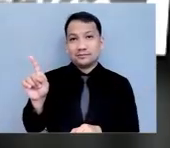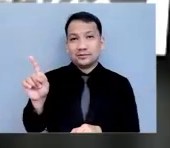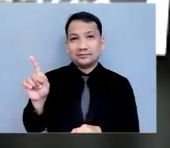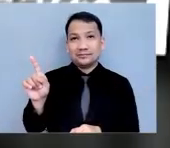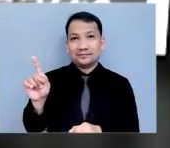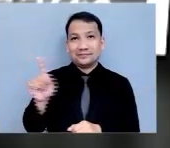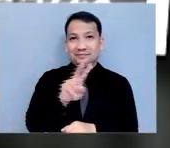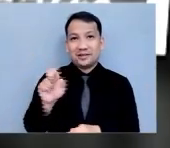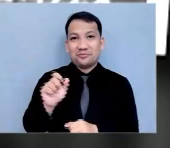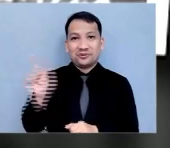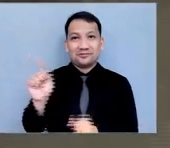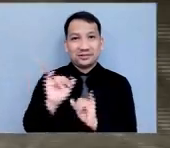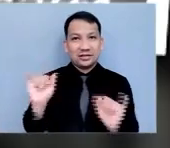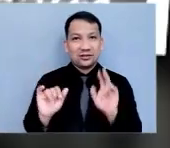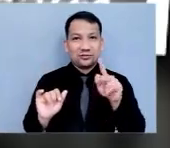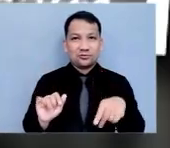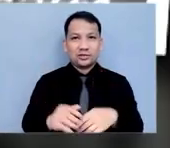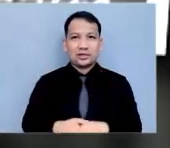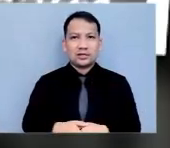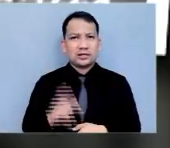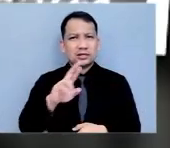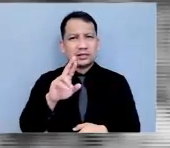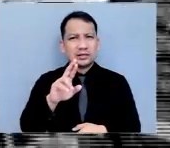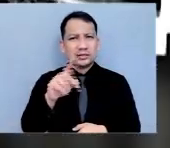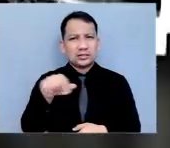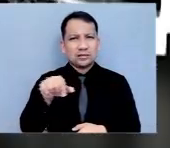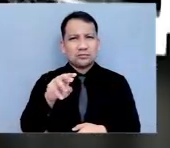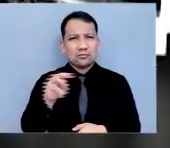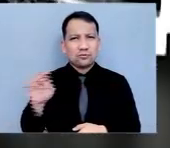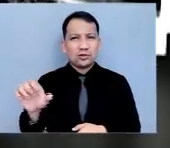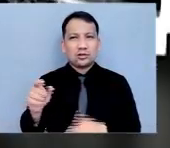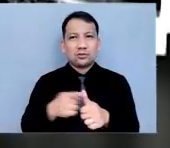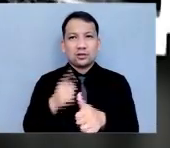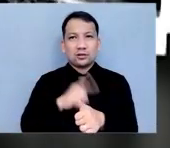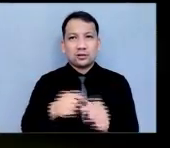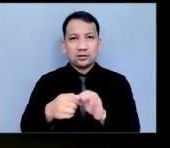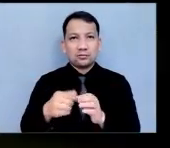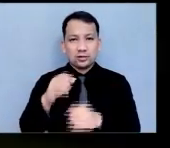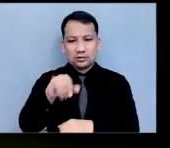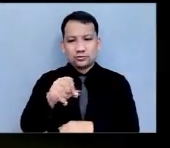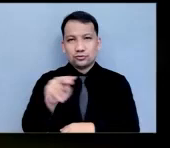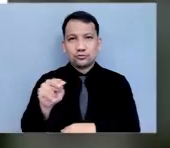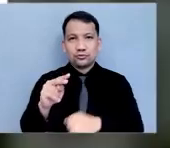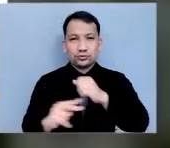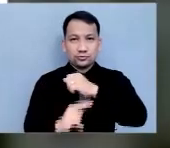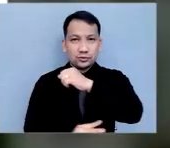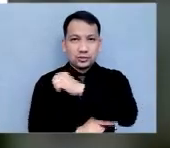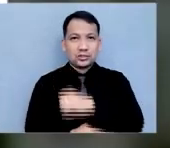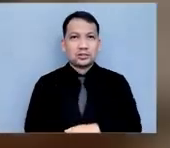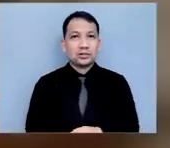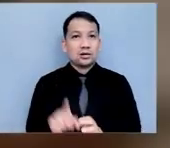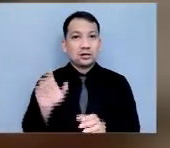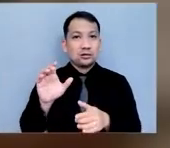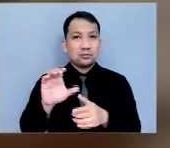Moore Hall ng UP Manila, Rizal Memorial Stadium at ang unang bersyon ng Jones Bridge, at ang mga Capitol Buildings